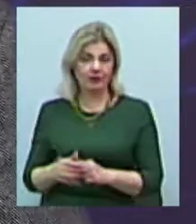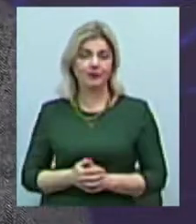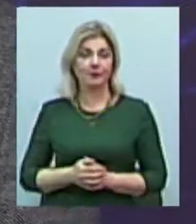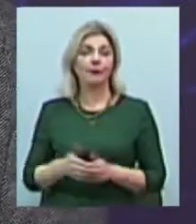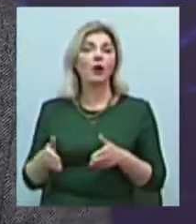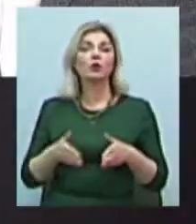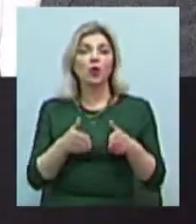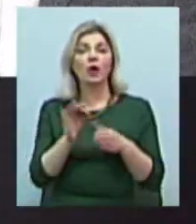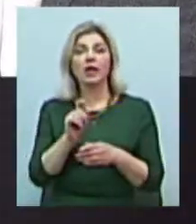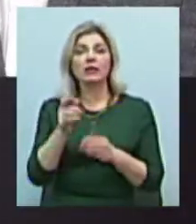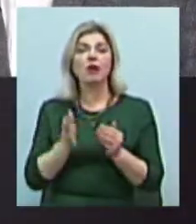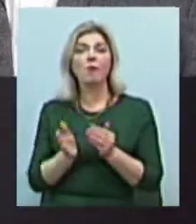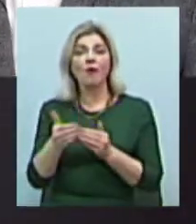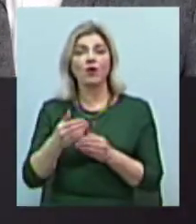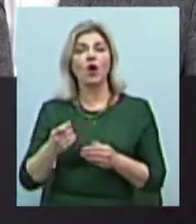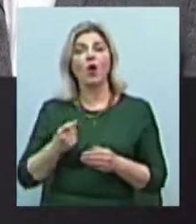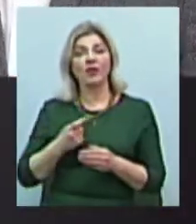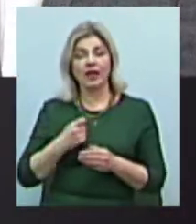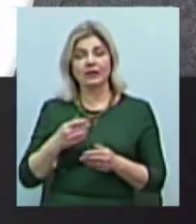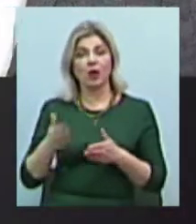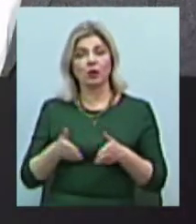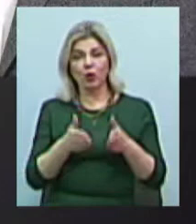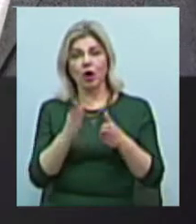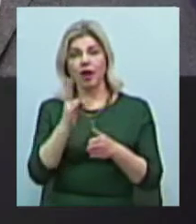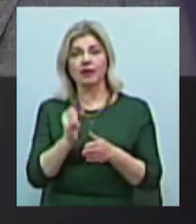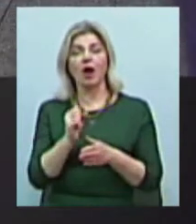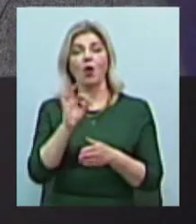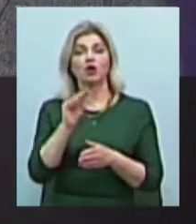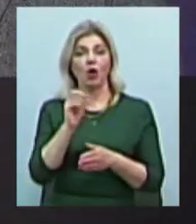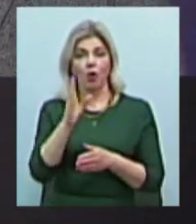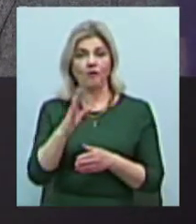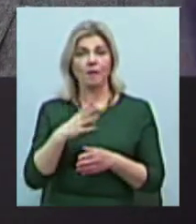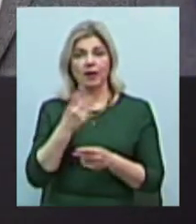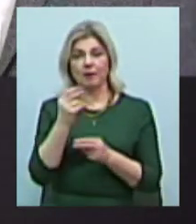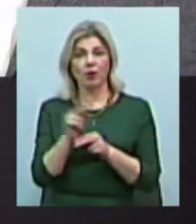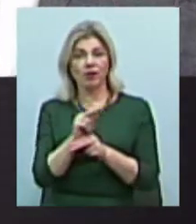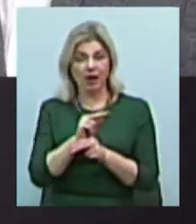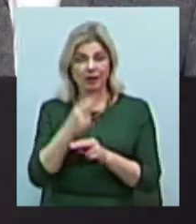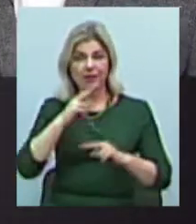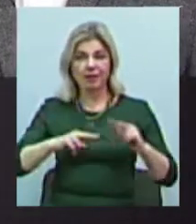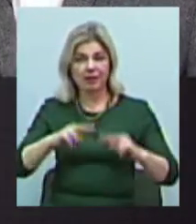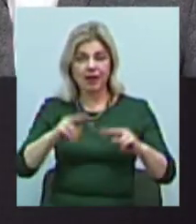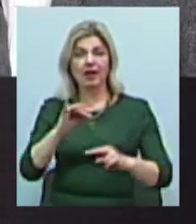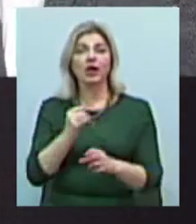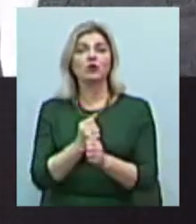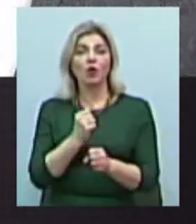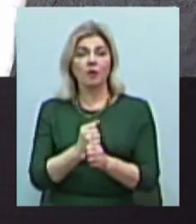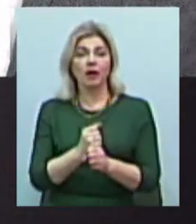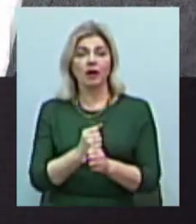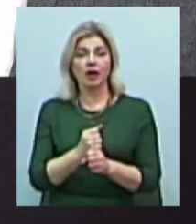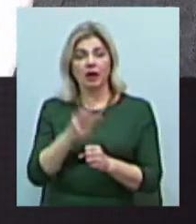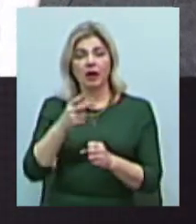з повороту одразу з Одеської траси на Очаків, ми її трошки підлатали за рахунок експлуатації в минулому році. Також ми зробили за